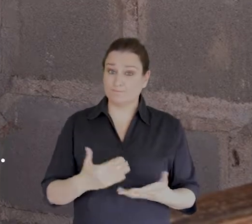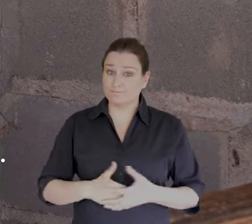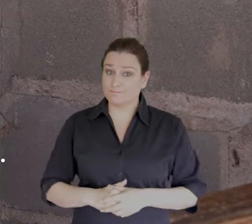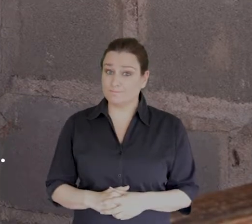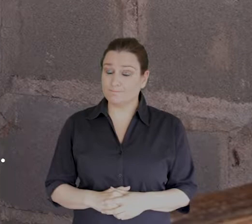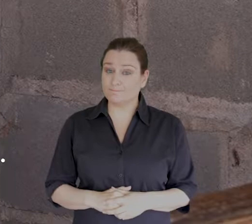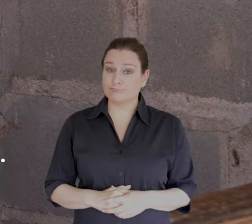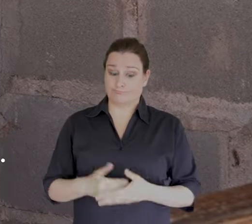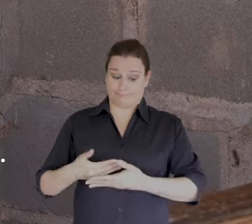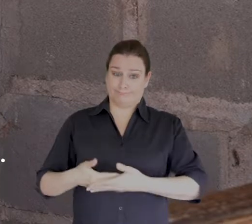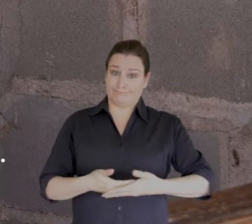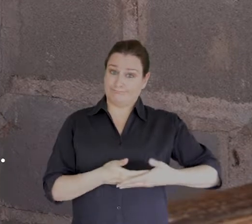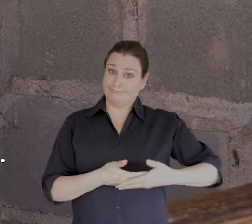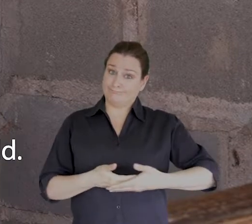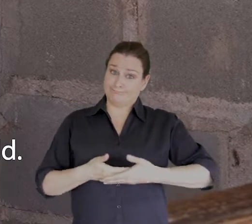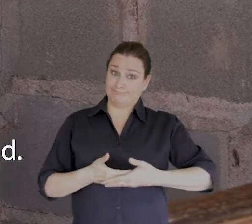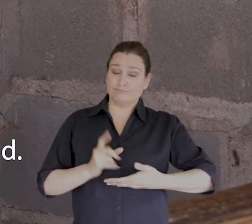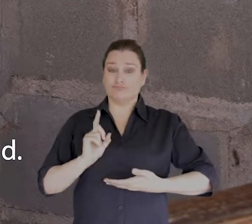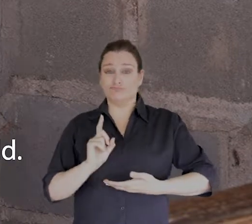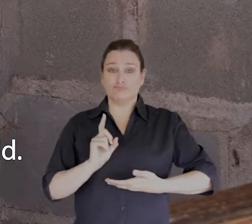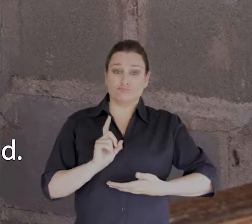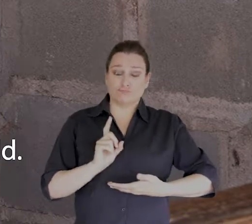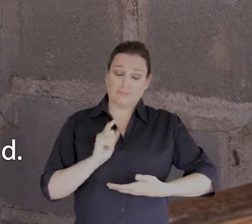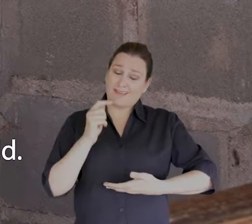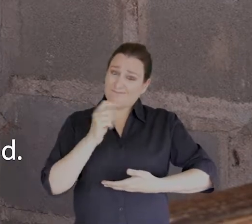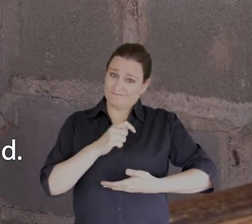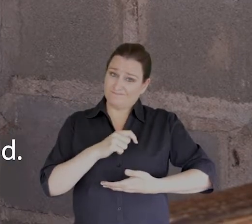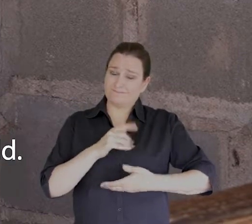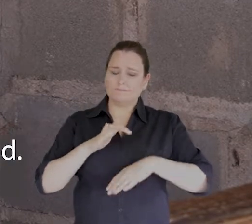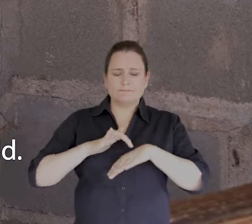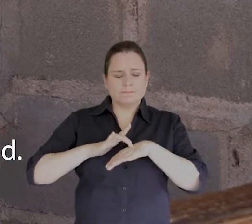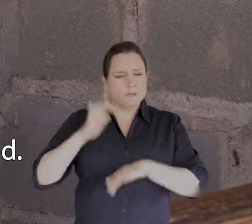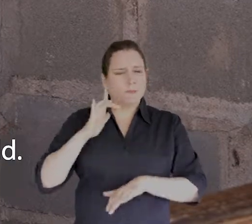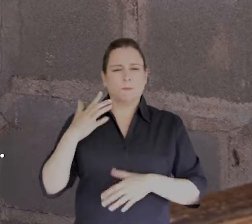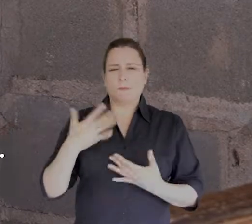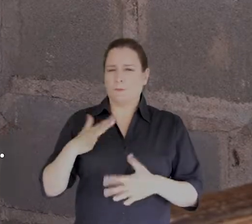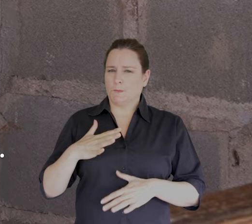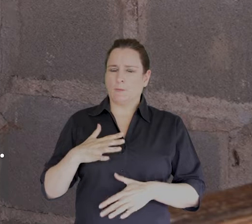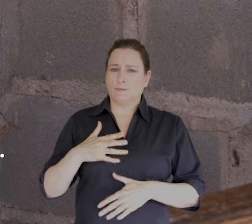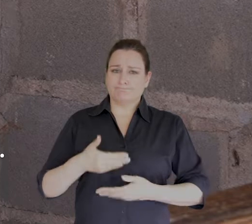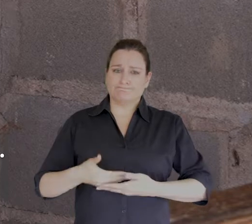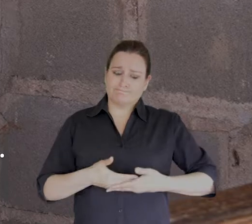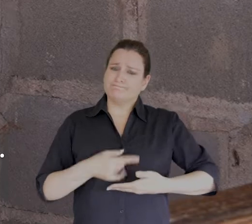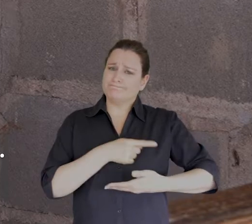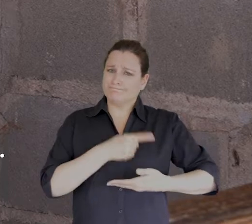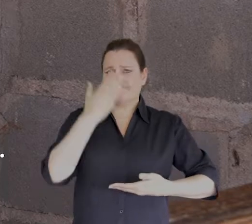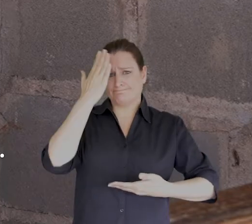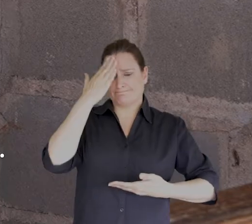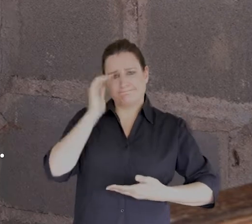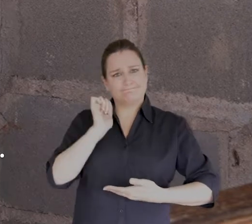moet je weten hoe je daar inkom. Je kan niet met die kind zomaar net aan de ene gaan. Want ook kinders is